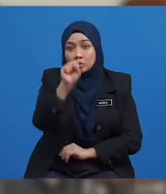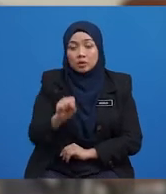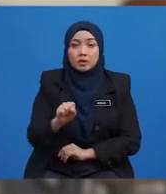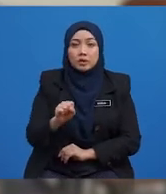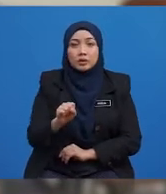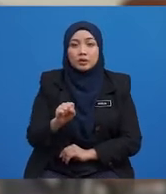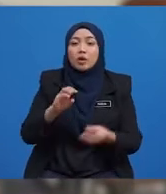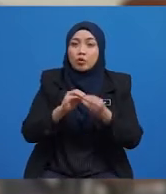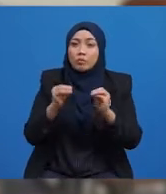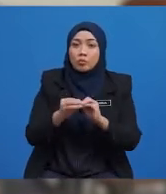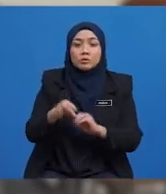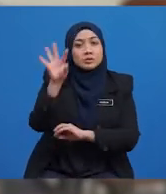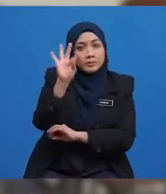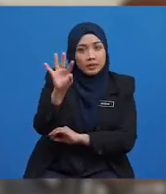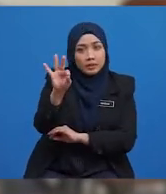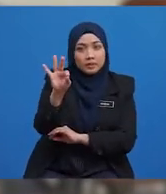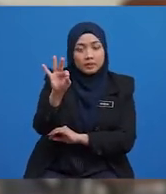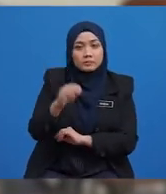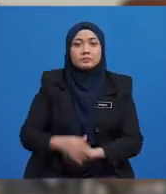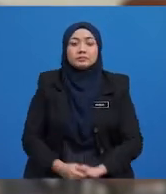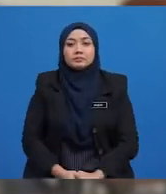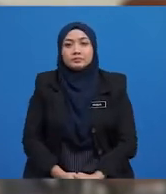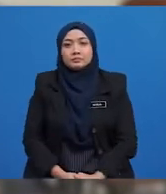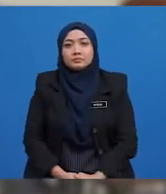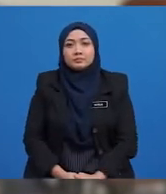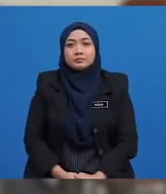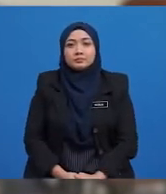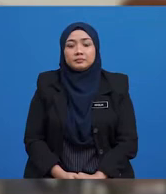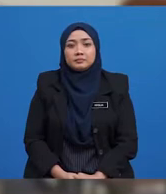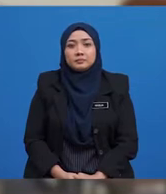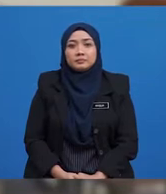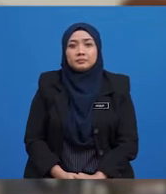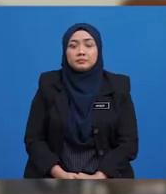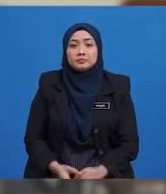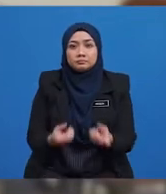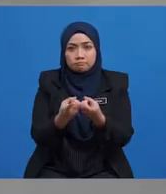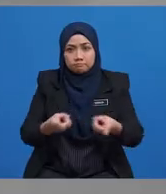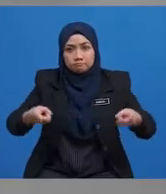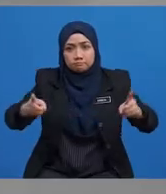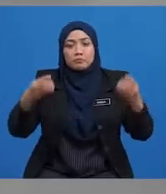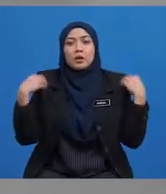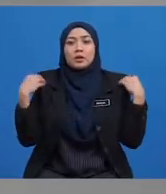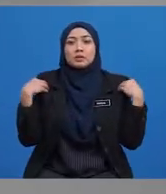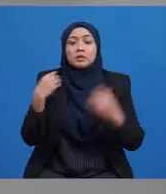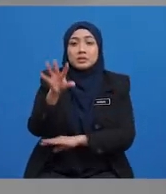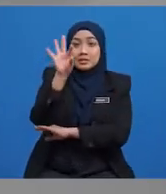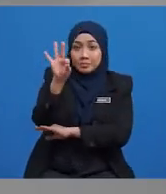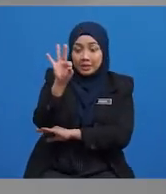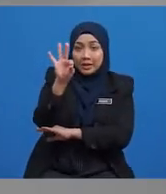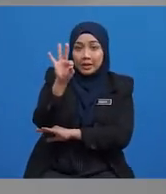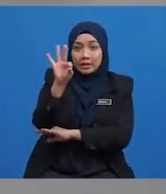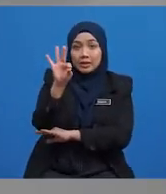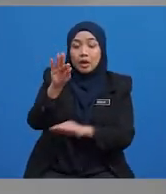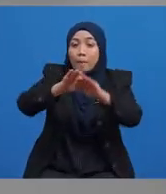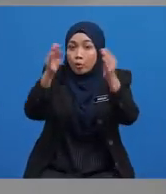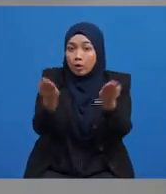Soalan seterusnya berbunyi seperti berikut. Sebuah dulang mempunyai 9 biji